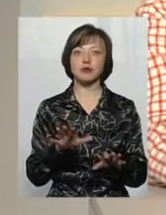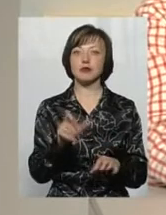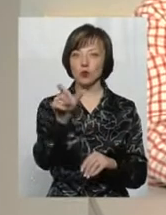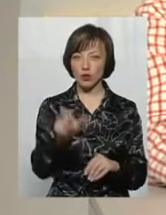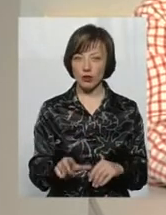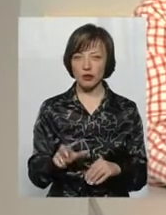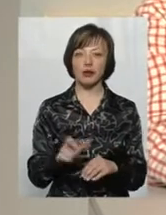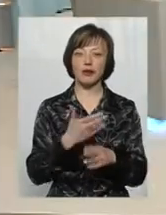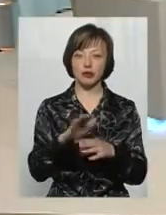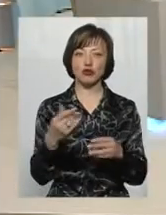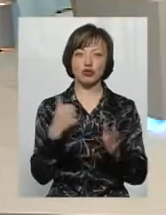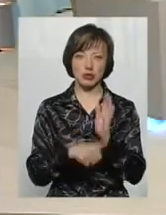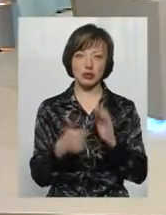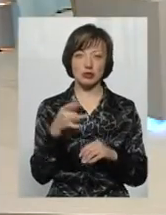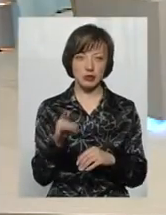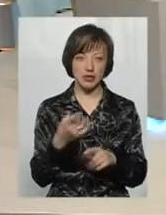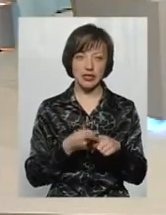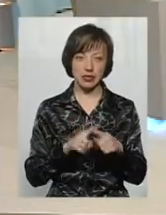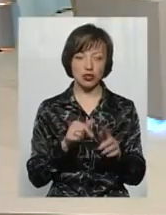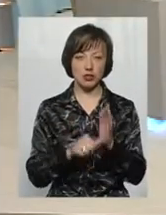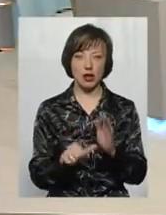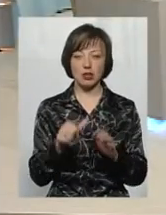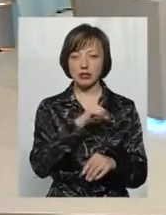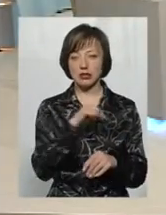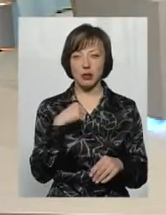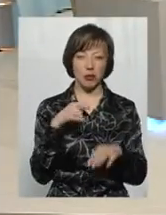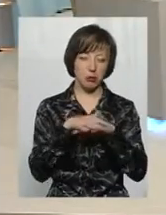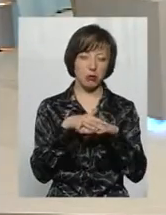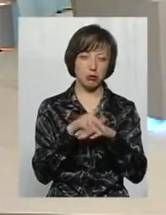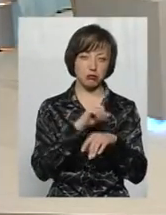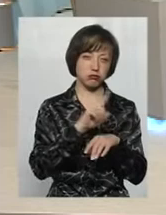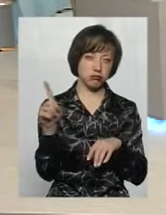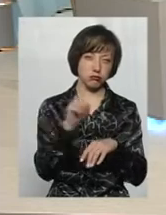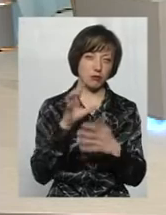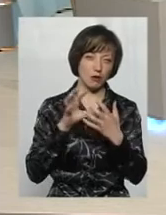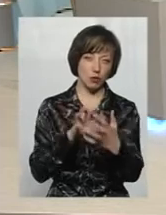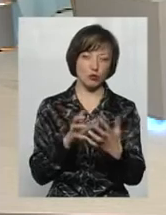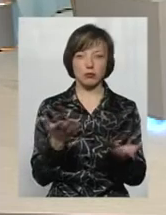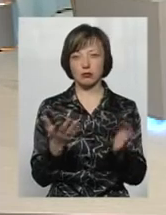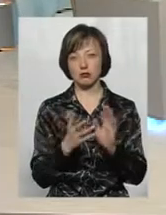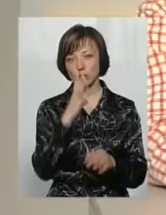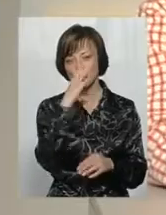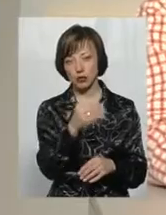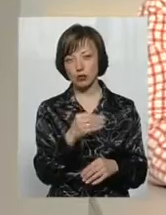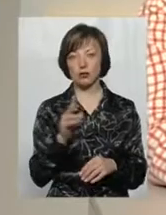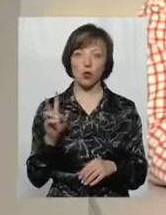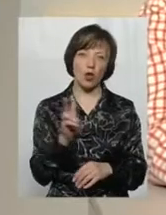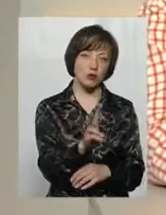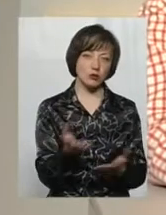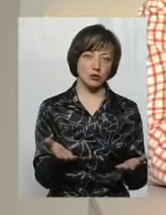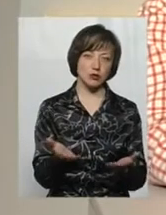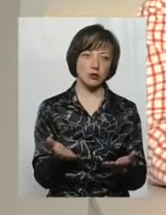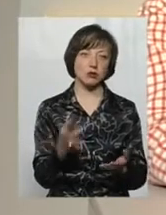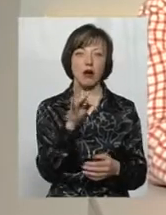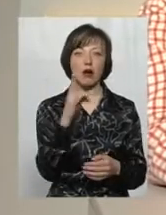що йому виділили 60 гривень, от в нього є ці 60 гривень, і він собі сам розуміє. Поїхати на автобусі, поїхати на маршрутці, поїхати в тролейбусі,